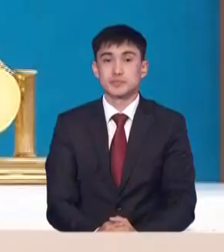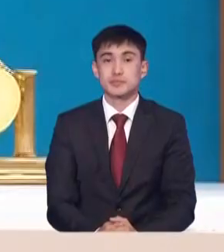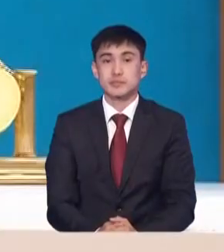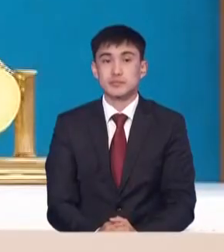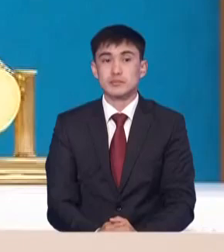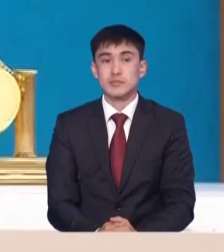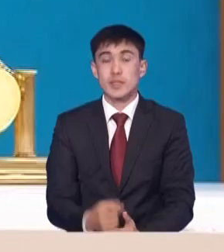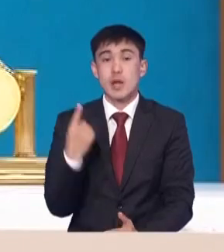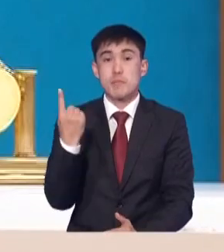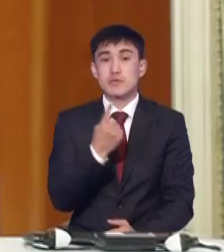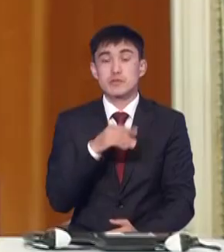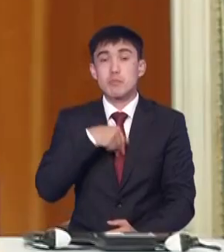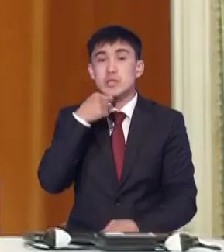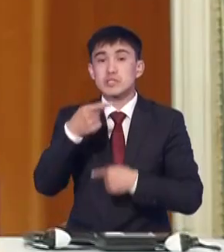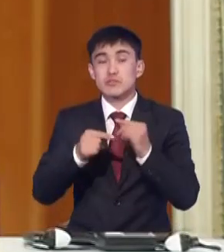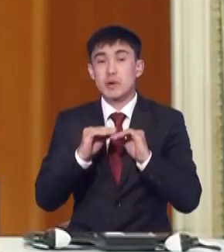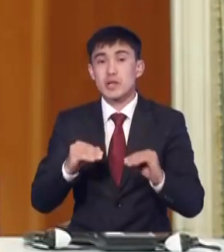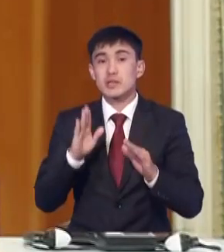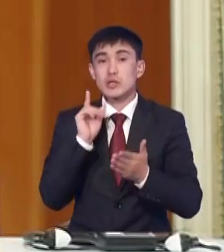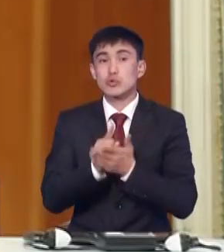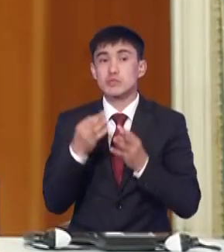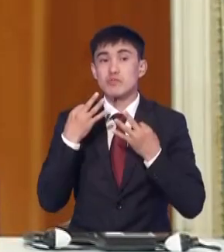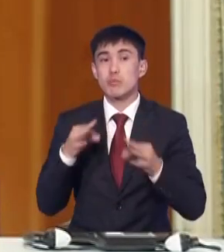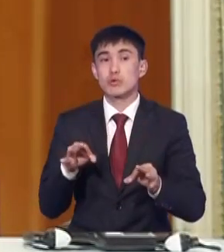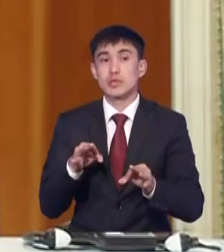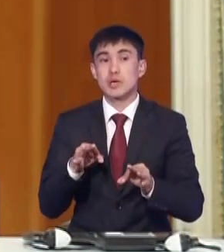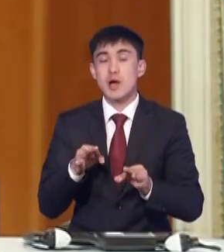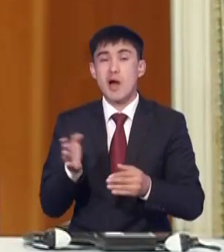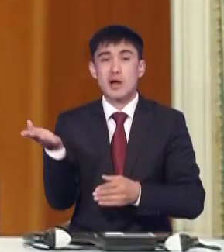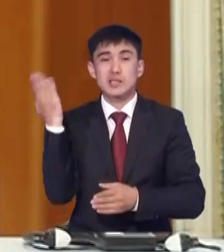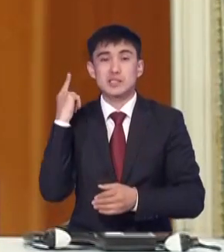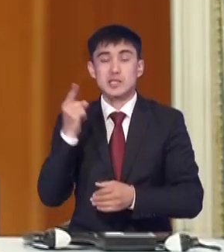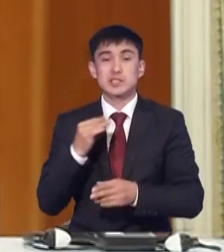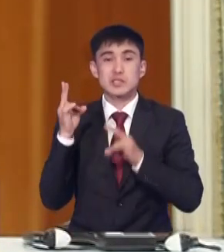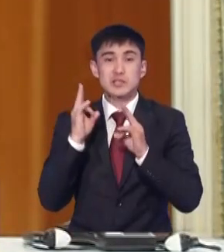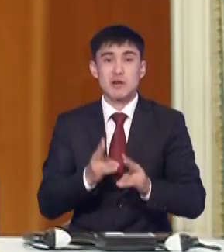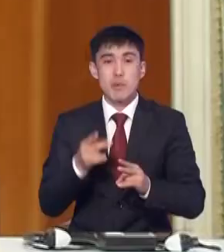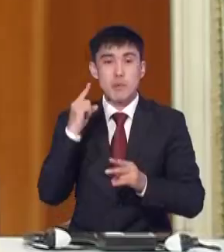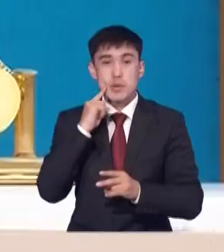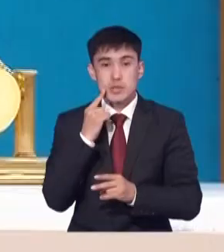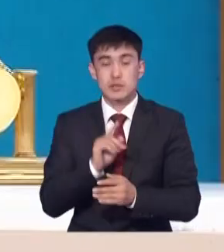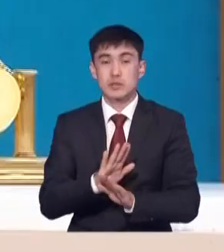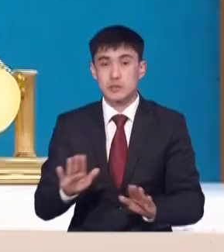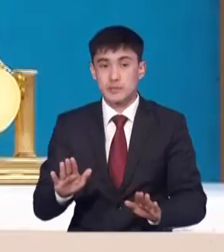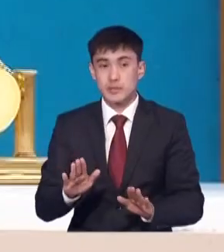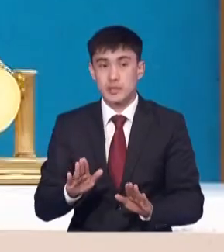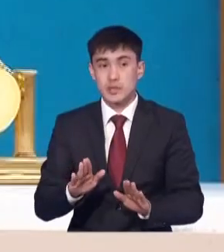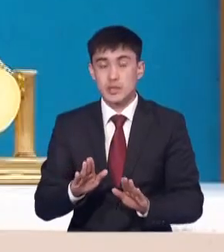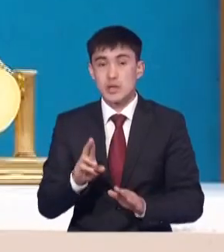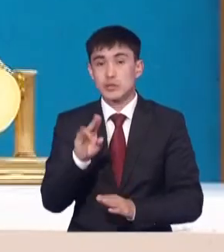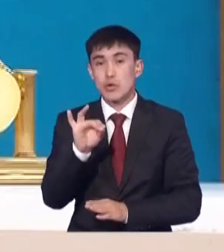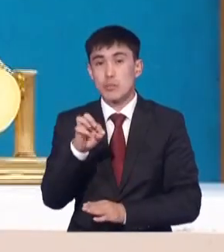Мировоззрение подрастающего поколения должно быть свободно от исторических травм и обид,